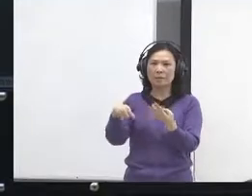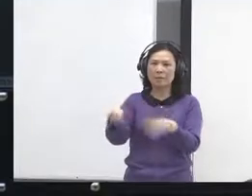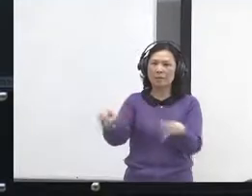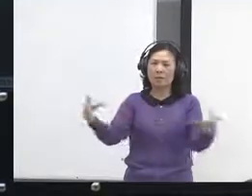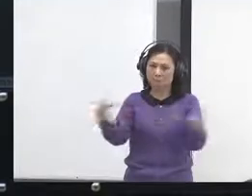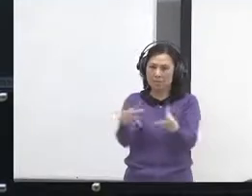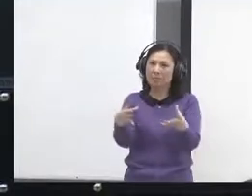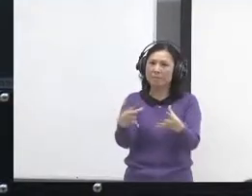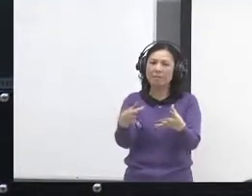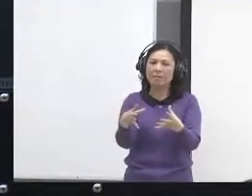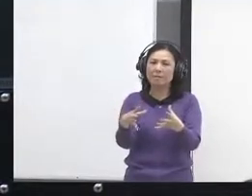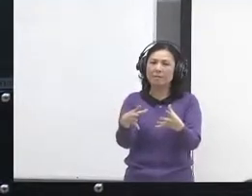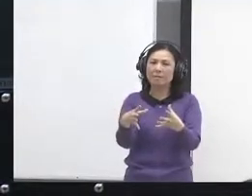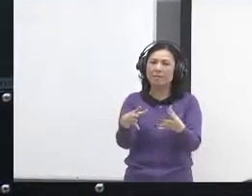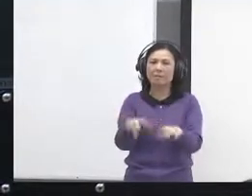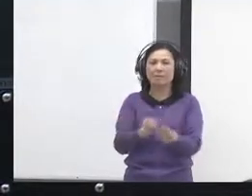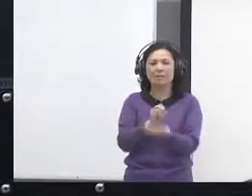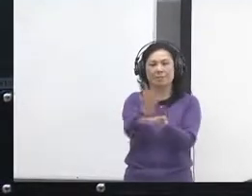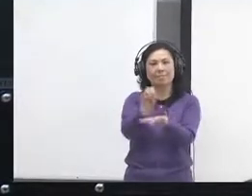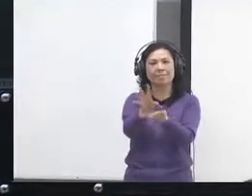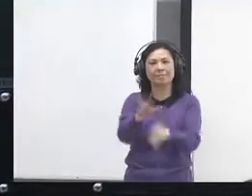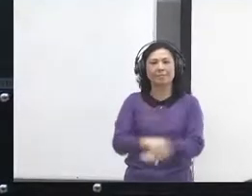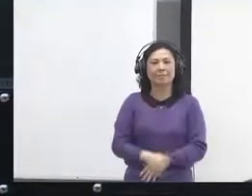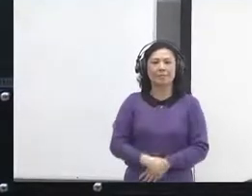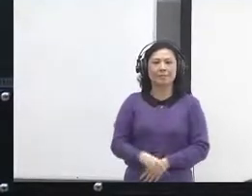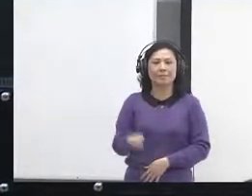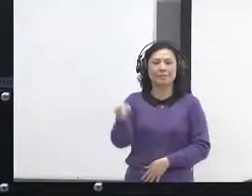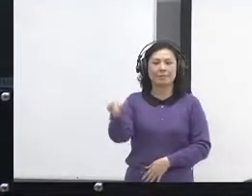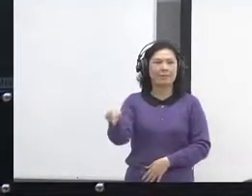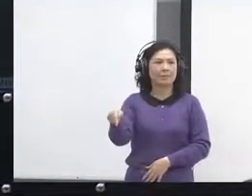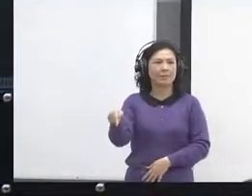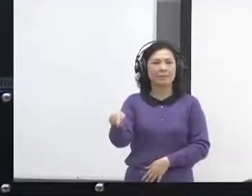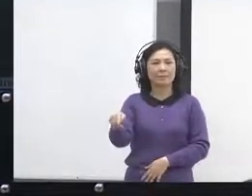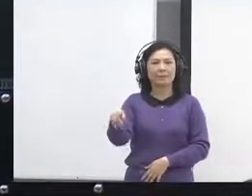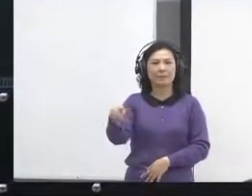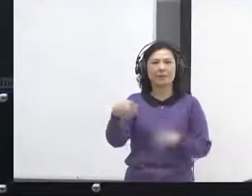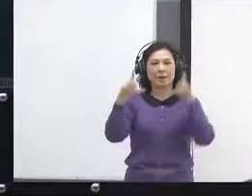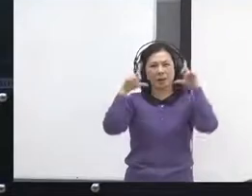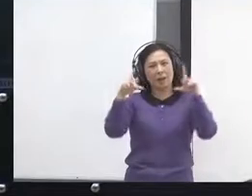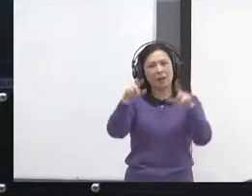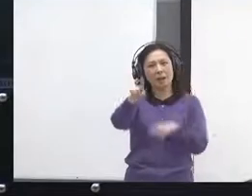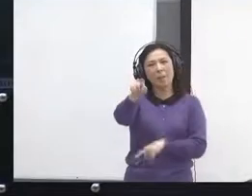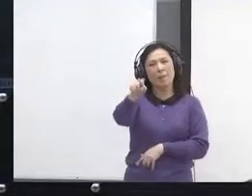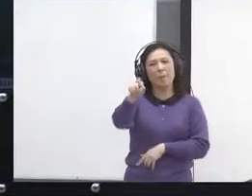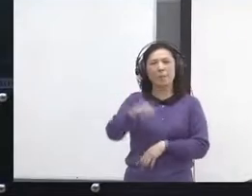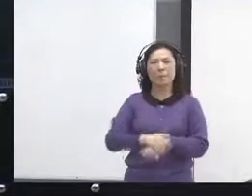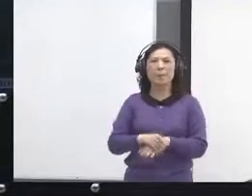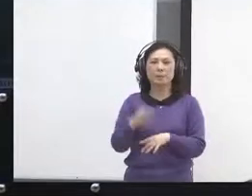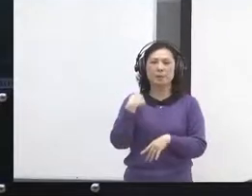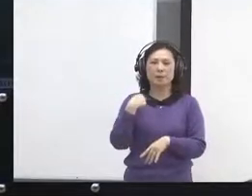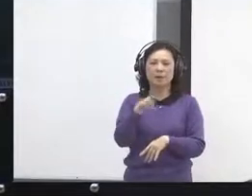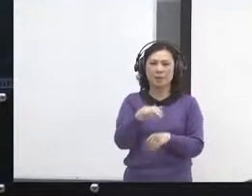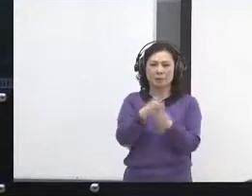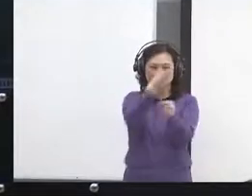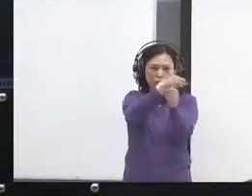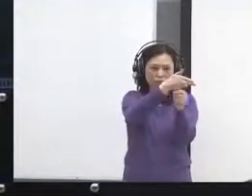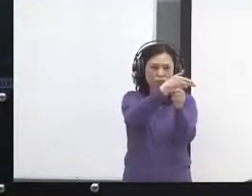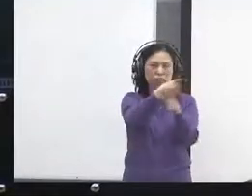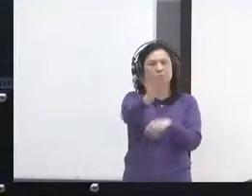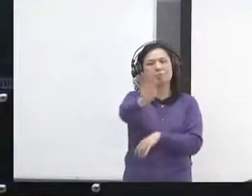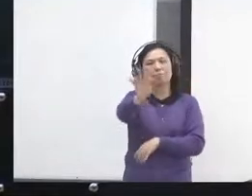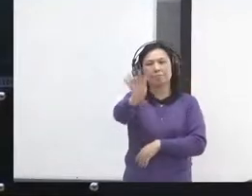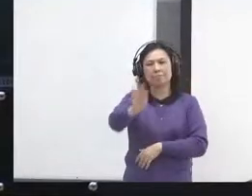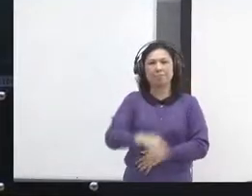来就是进行我们的报告。那小班因为他不太方便就是露脸，那所以请摄影大哥也麻烦我们不要就是拍到这样